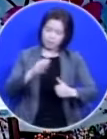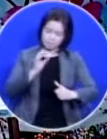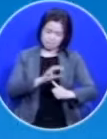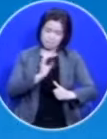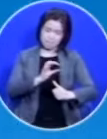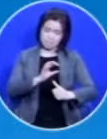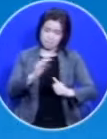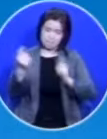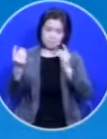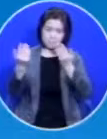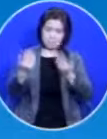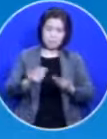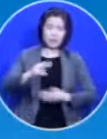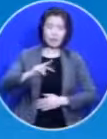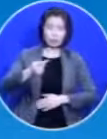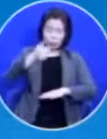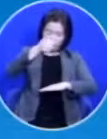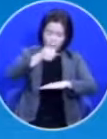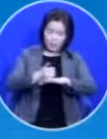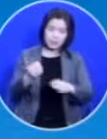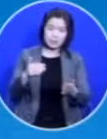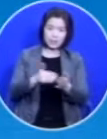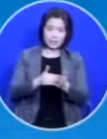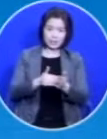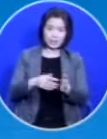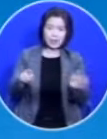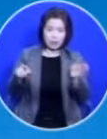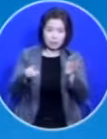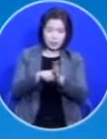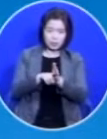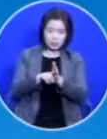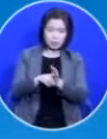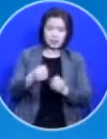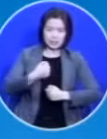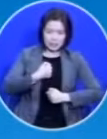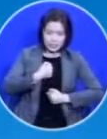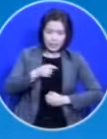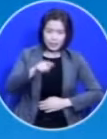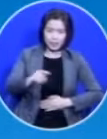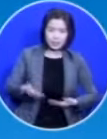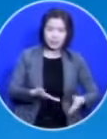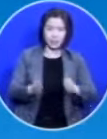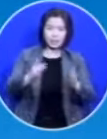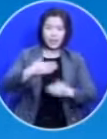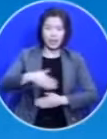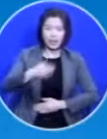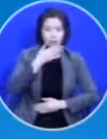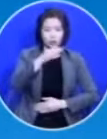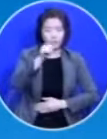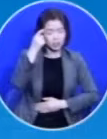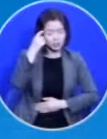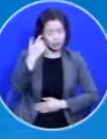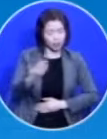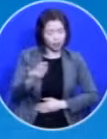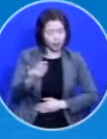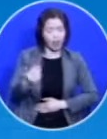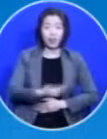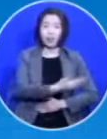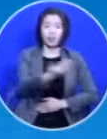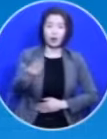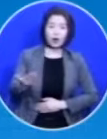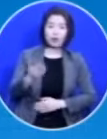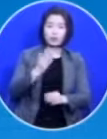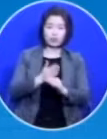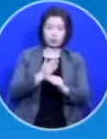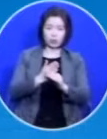당하면서도 끝까지 믿음을 지키는 그 길을 갈 수 있겠는가 여러분 중에도 그 점에 대해서